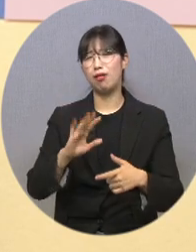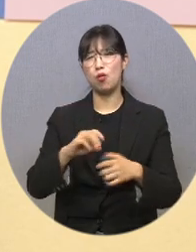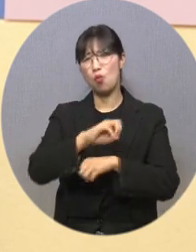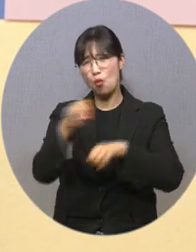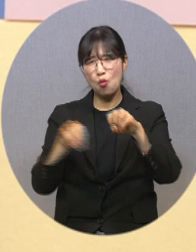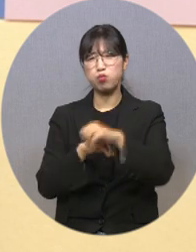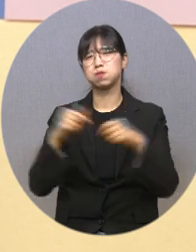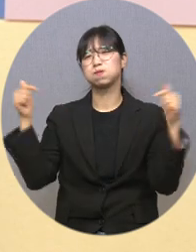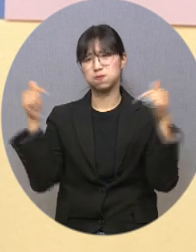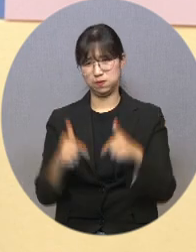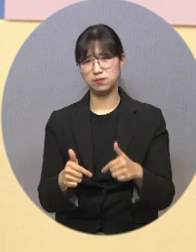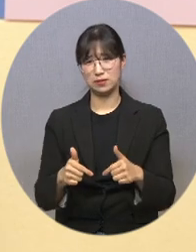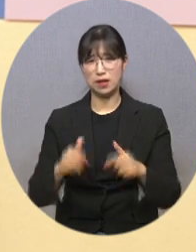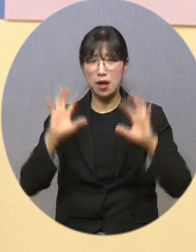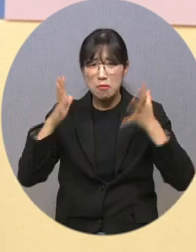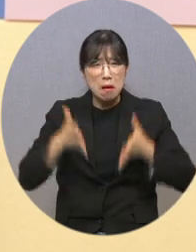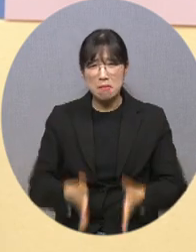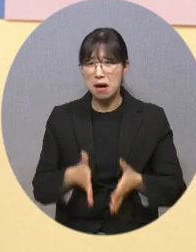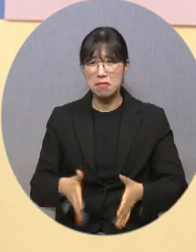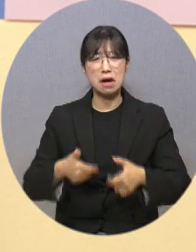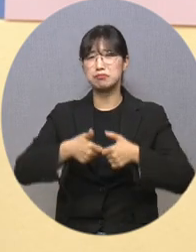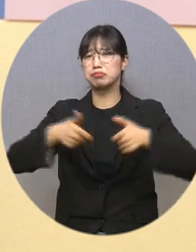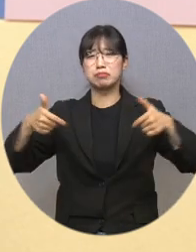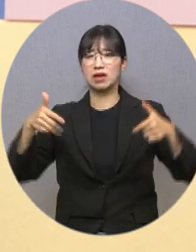줄어들었어요. 출산이 늘어난 것도 아니에요.